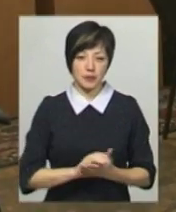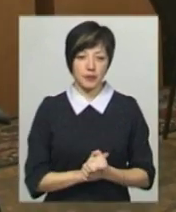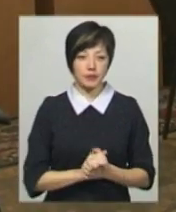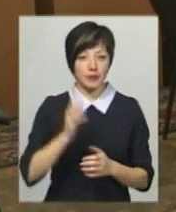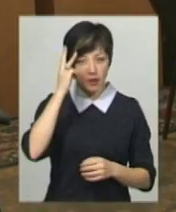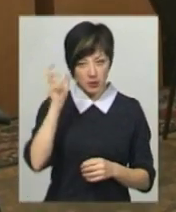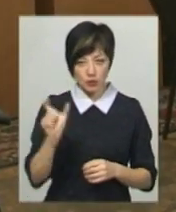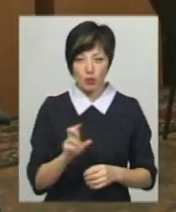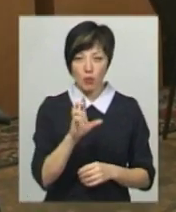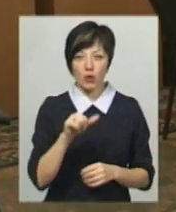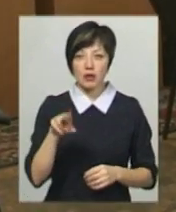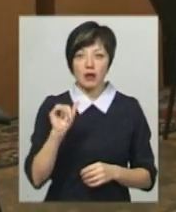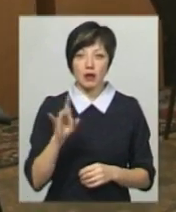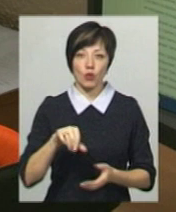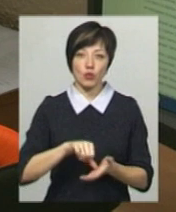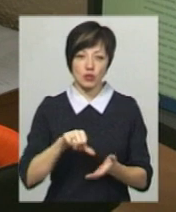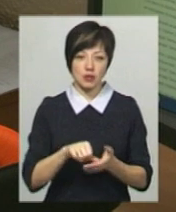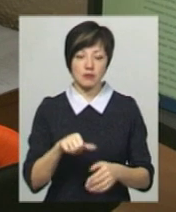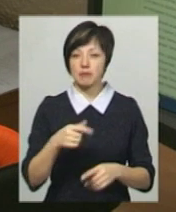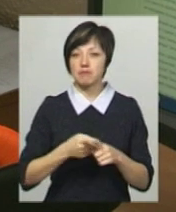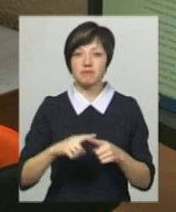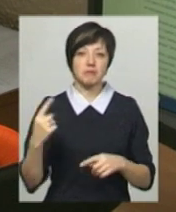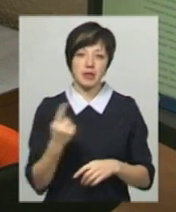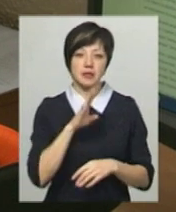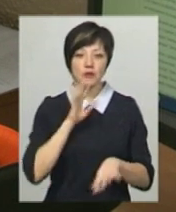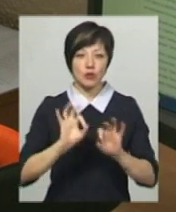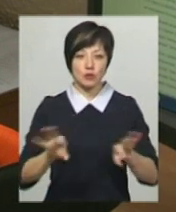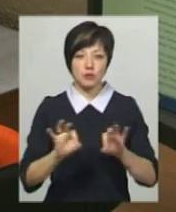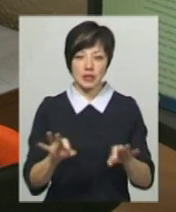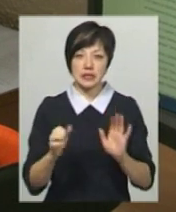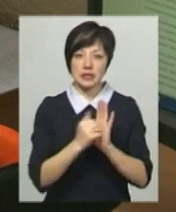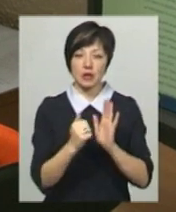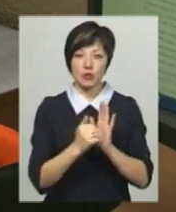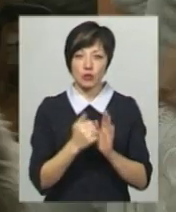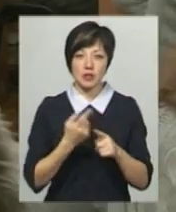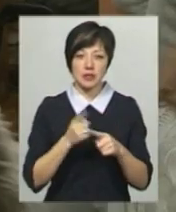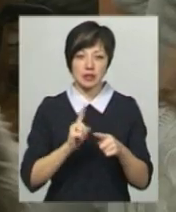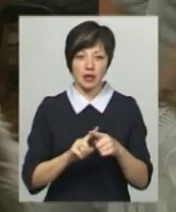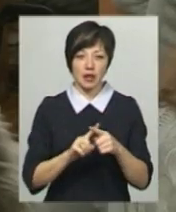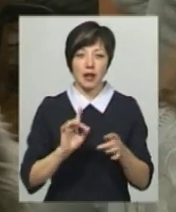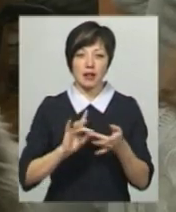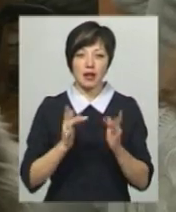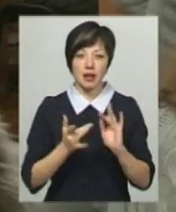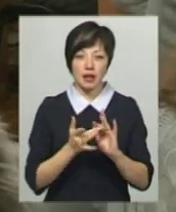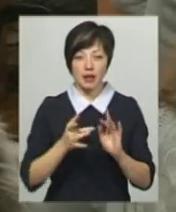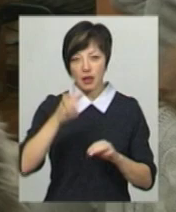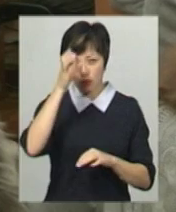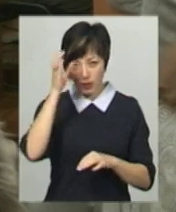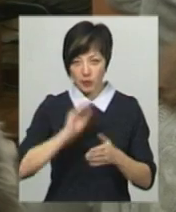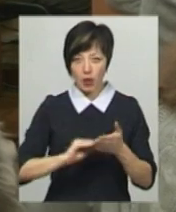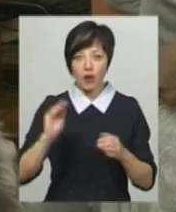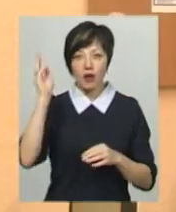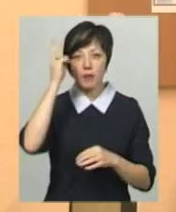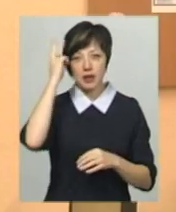Хмельничанка Наталія Бондар участь у вікімарафоні бере вперше. Дівчина розповідає, статтю до онлайн-енциклопедії писала про подільську поетесу